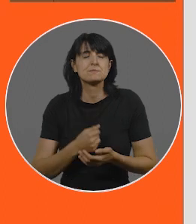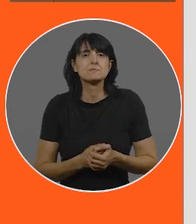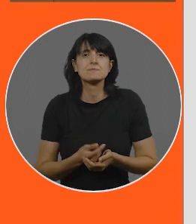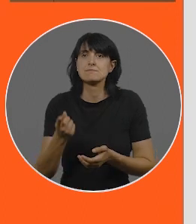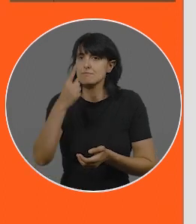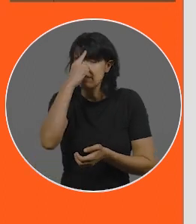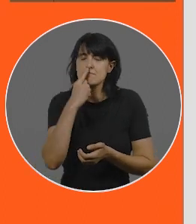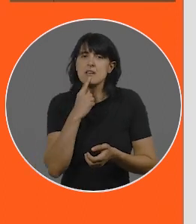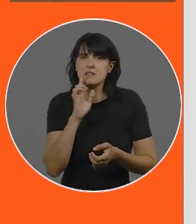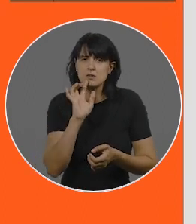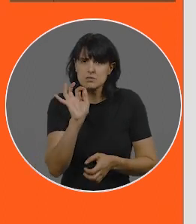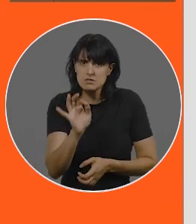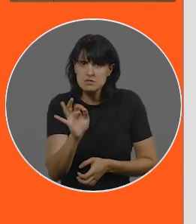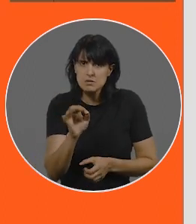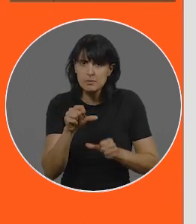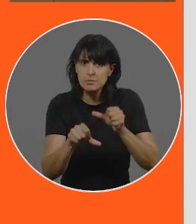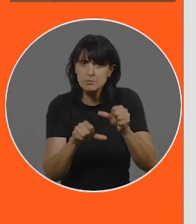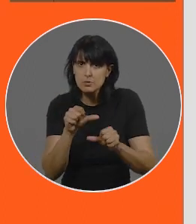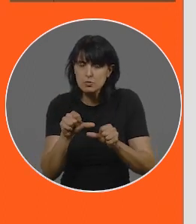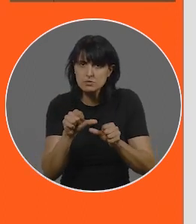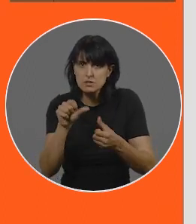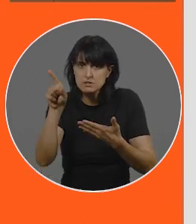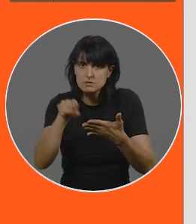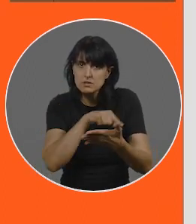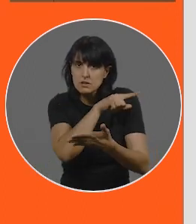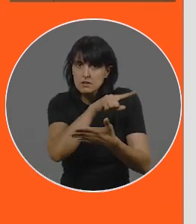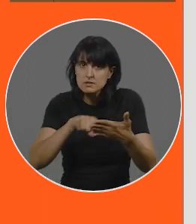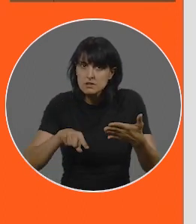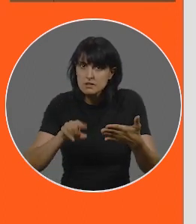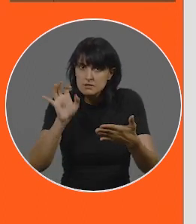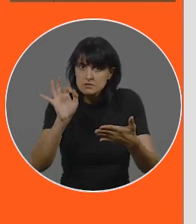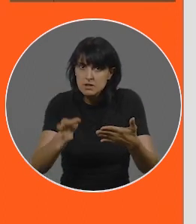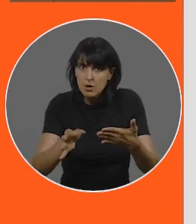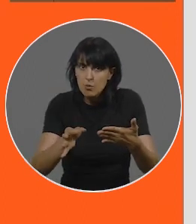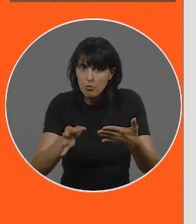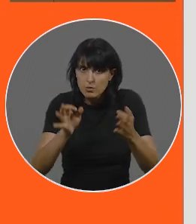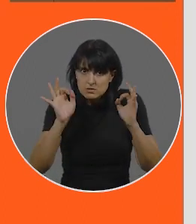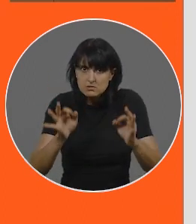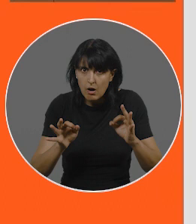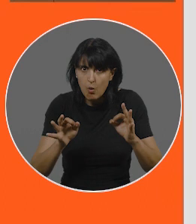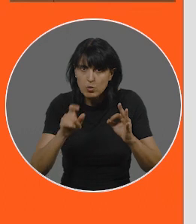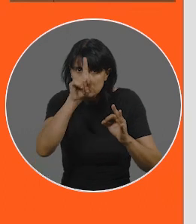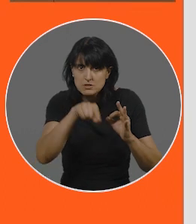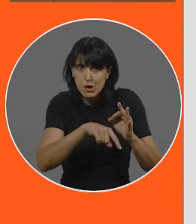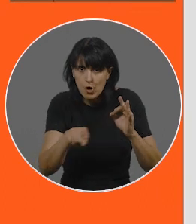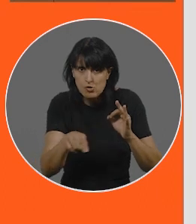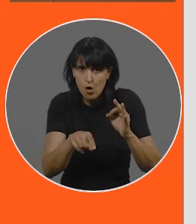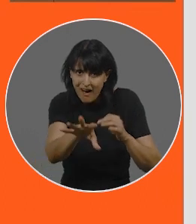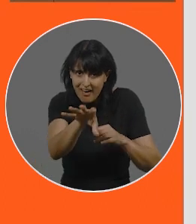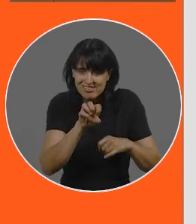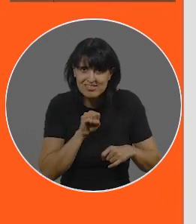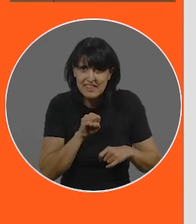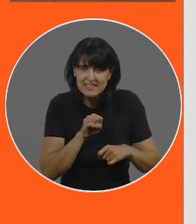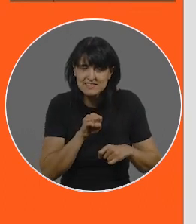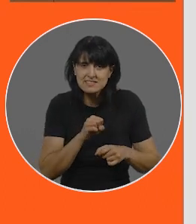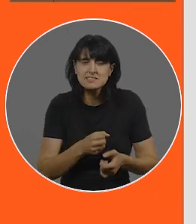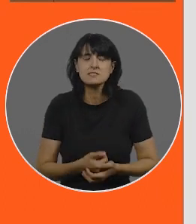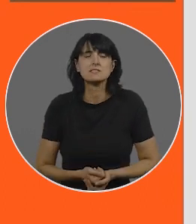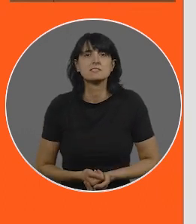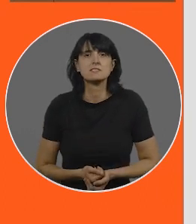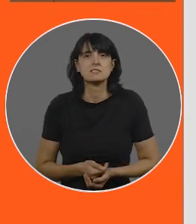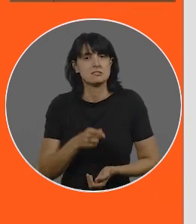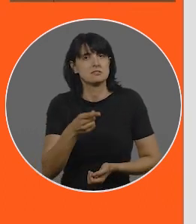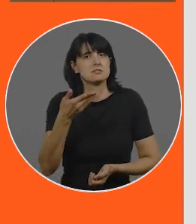Txell, d'una persona que diu: "Estàs segura de cancel·lar el procés?" Bueno, aquestes coses són importants. No? Ho estàs segur? No? Ho has entès? No ho has